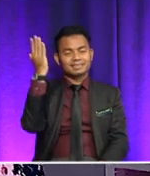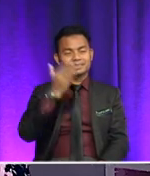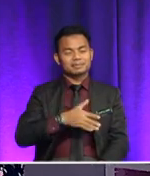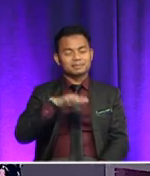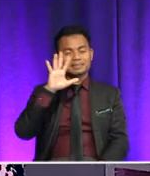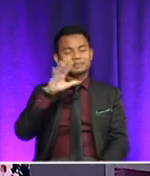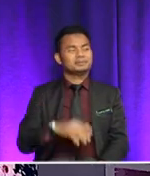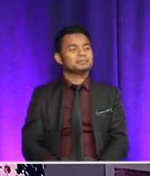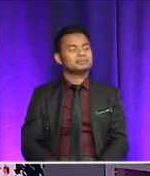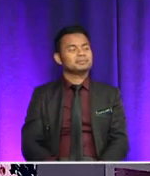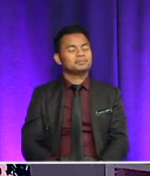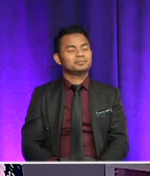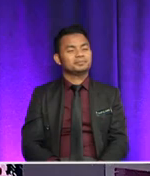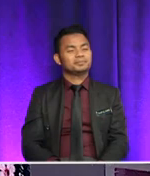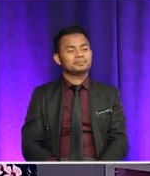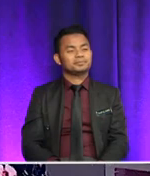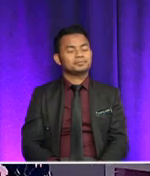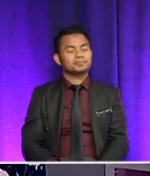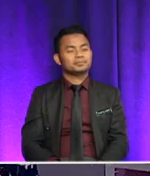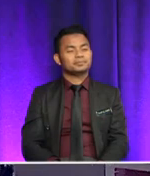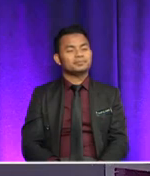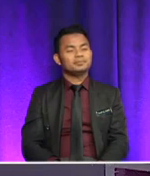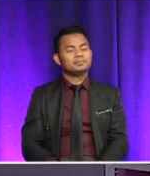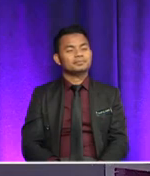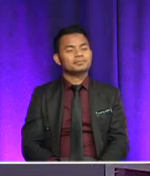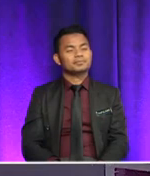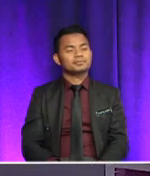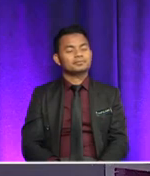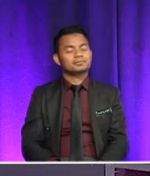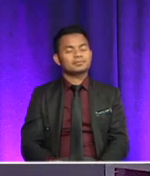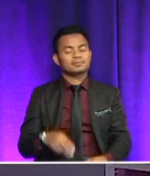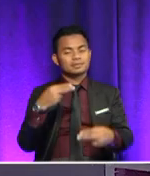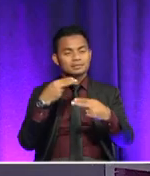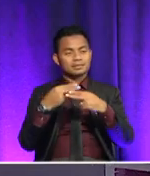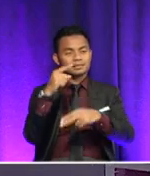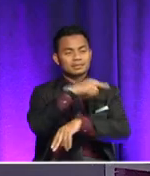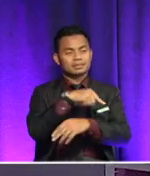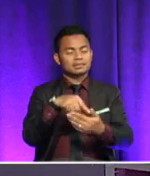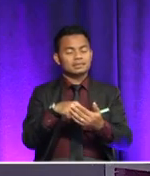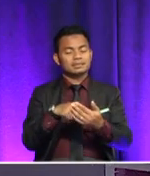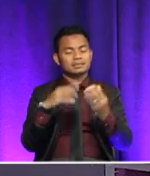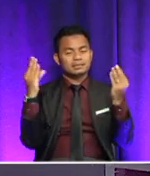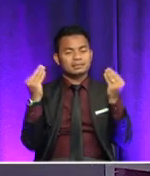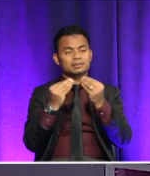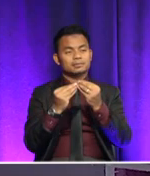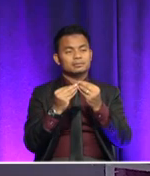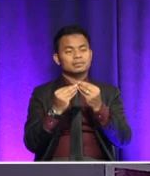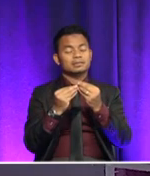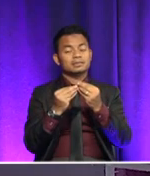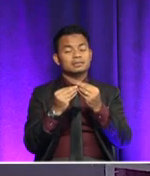ini ada ayat majemuknya ini yaitu sehingga hari ini jumlah negeri di Indonesia yang